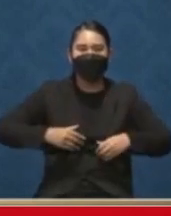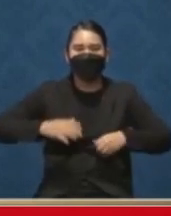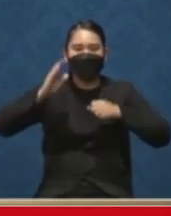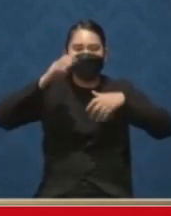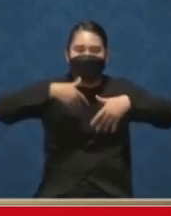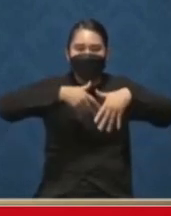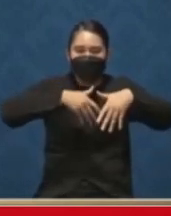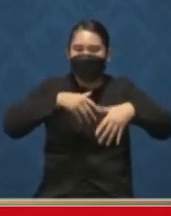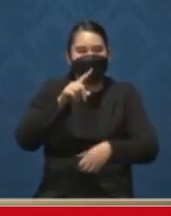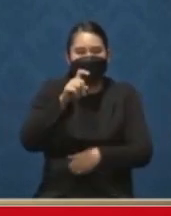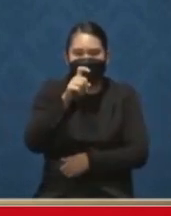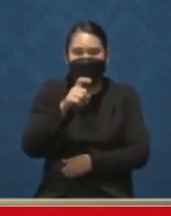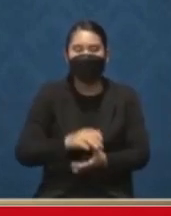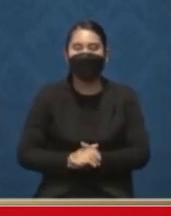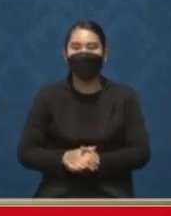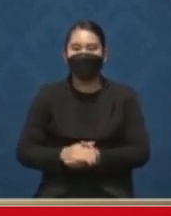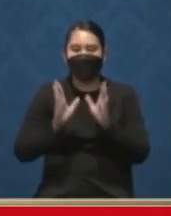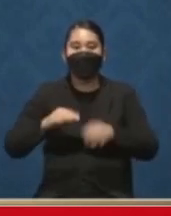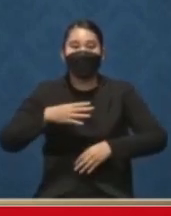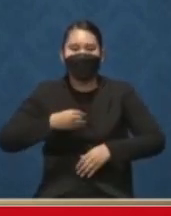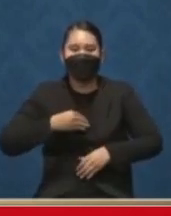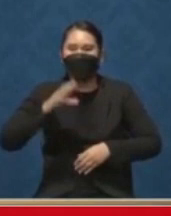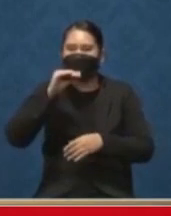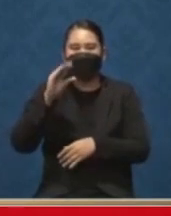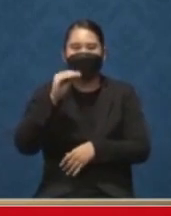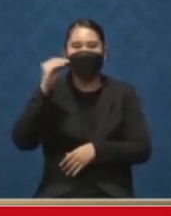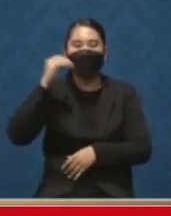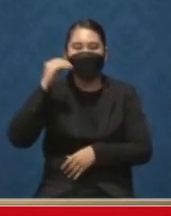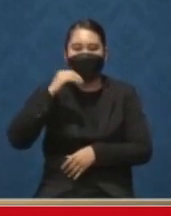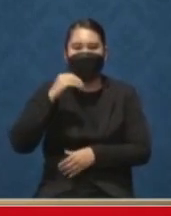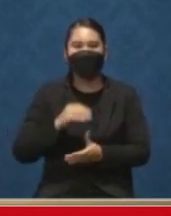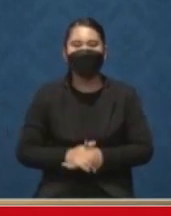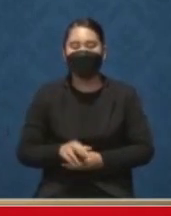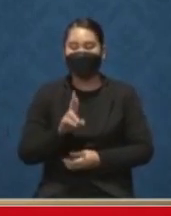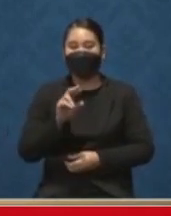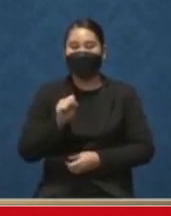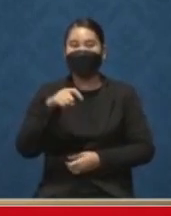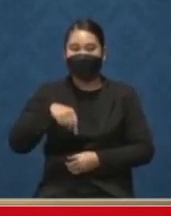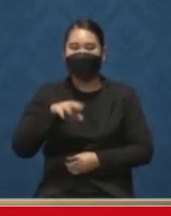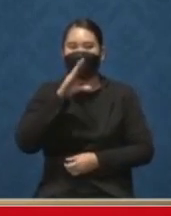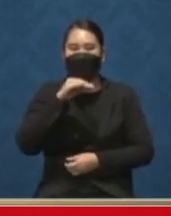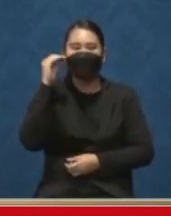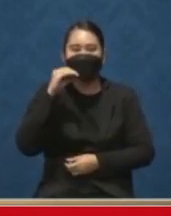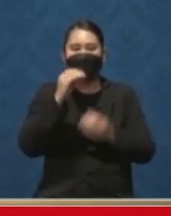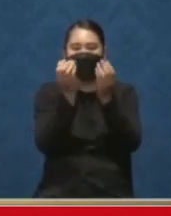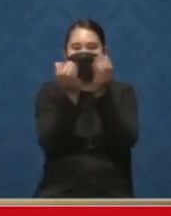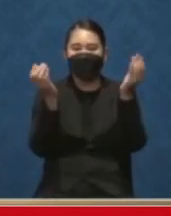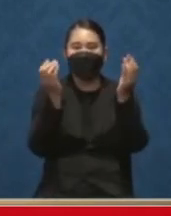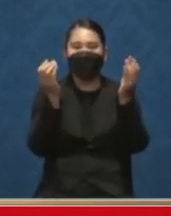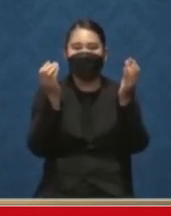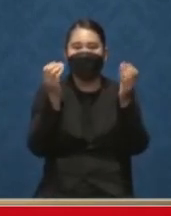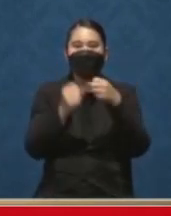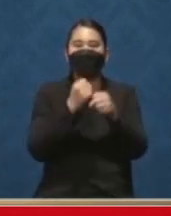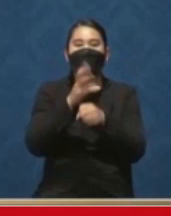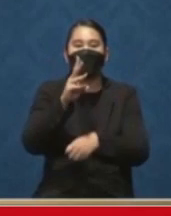ยแต่คนที่เห็นด้วยเนี่ยชอบพูดสมาชิกรัฐสภาแห่งนี้ก็ชอบพูดว่ารัฐธรรมนูญเนี่ย